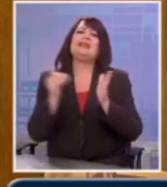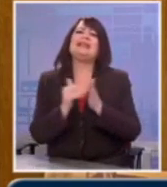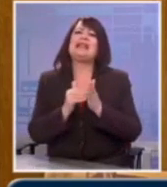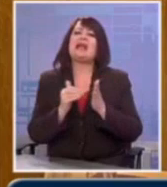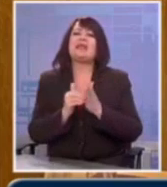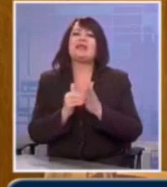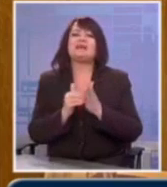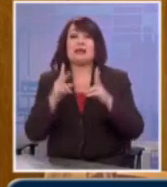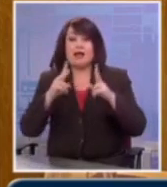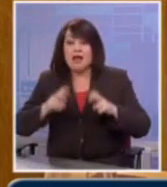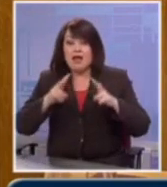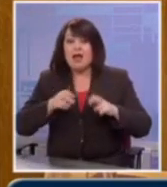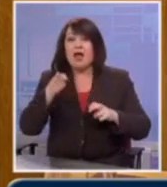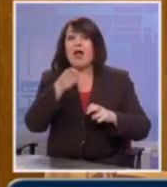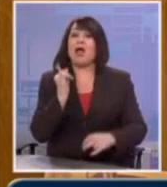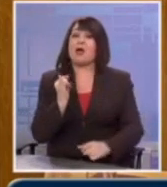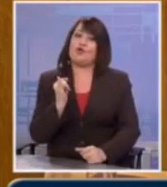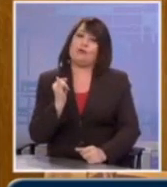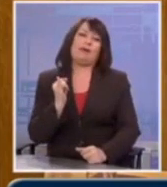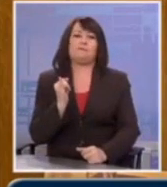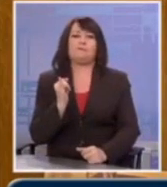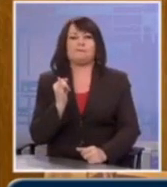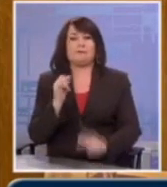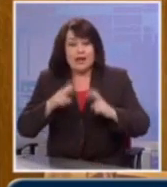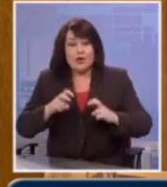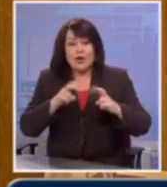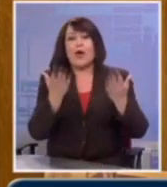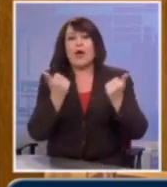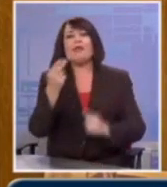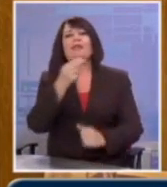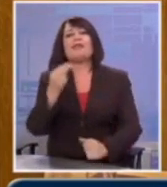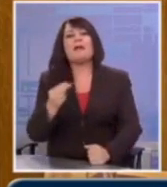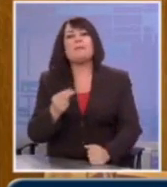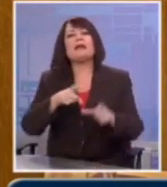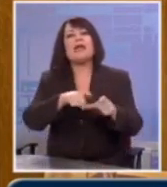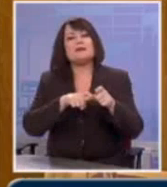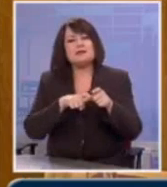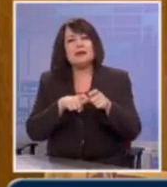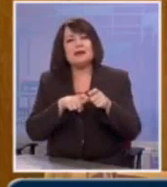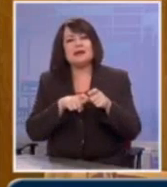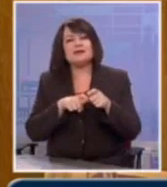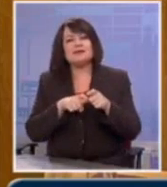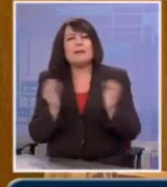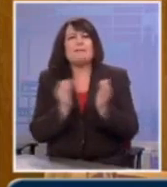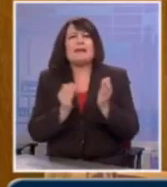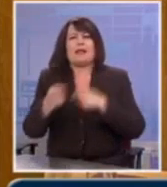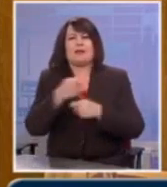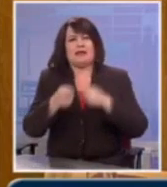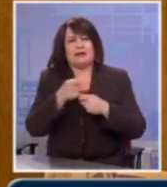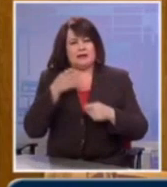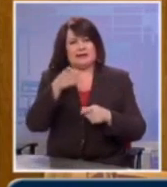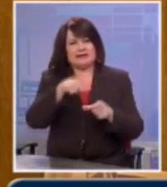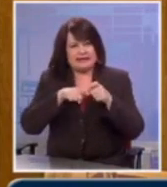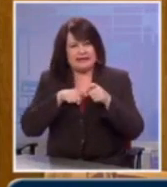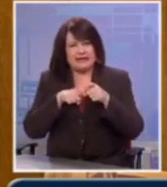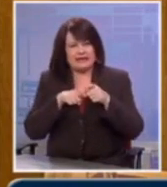ανέλεγκτες δεν υπάρχει περίπτωση να έχουν ελεγχθεί υποθέσεις εταιρειών κυρίως μικρομεσαίων στη μεγάλη τους